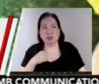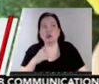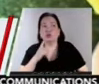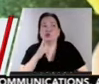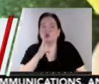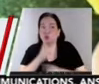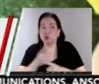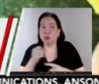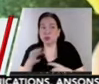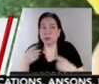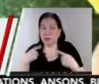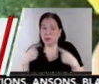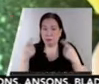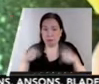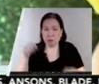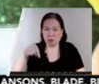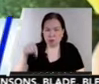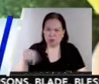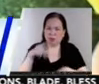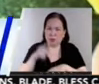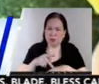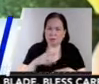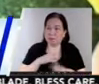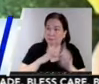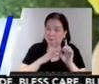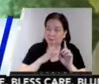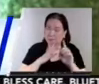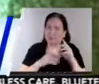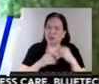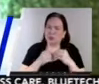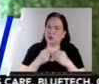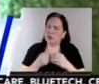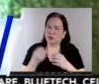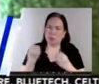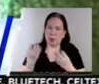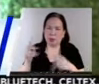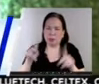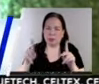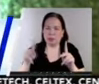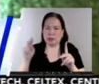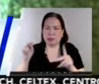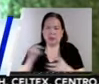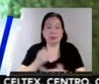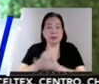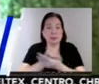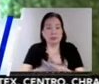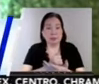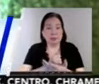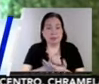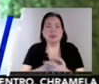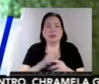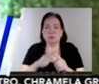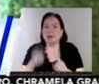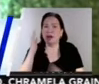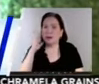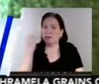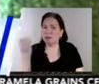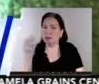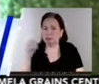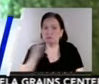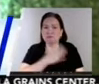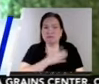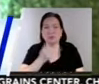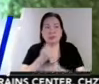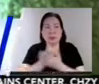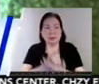atin, obviously talagang marami nangangailangan. Pero alam din natin na marami ring willing ang tumulong. Ang tanong ay hindi